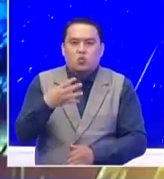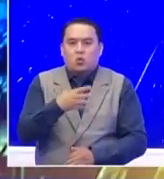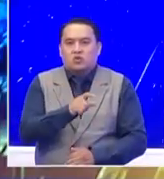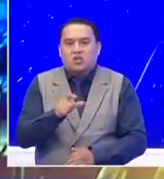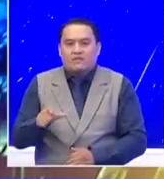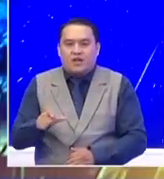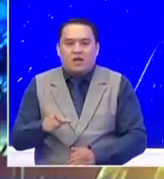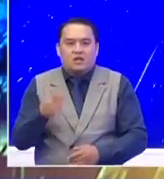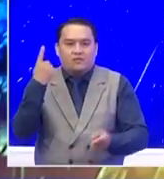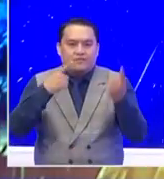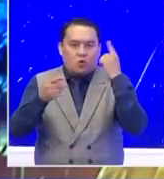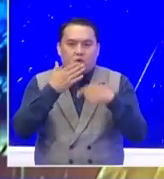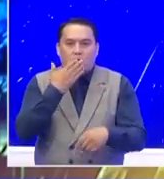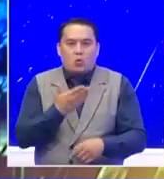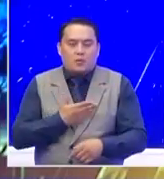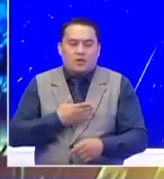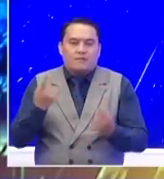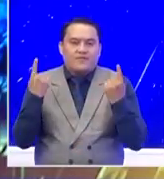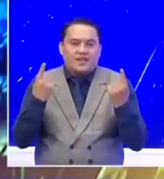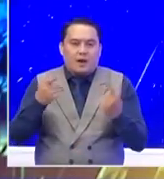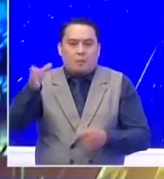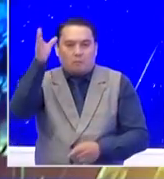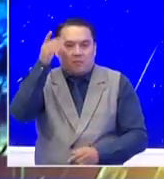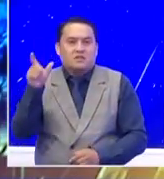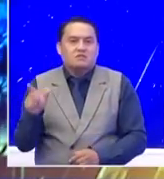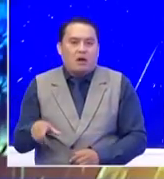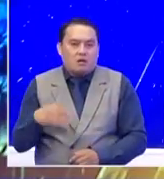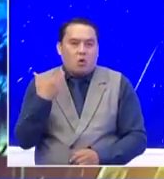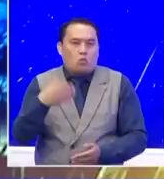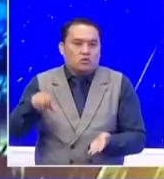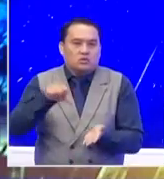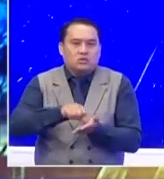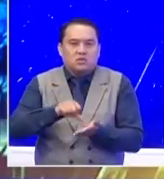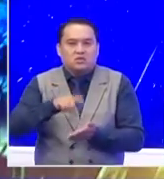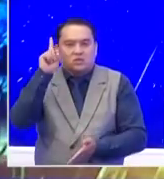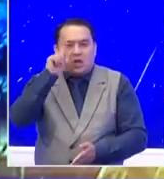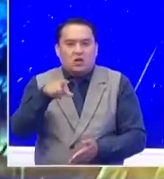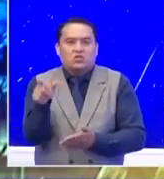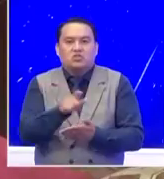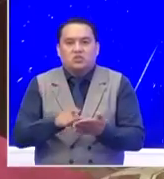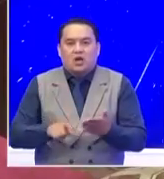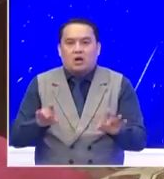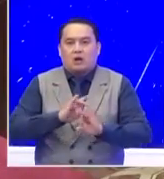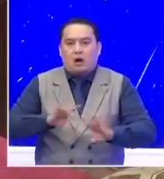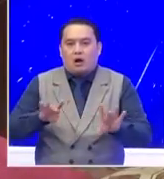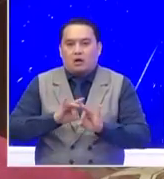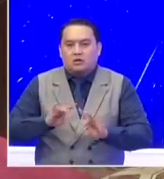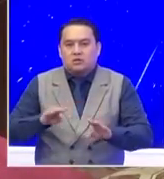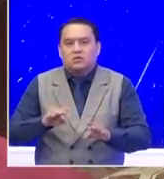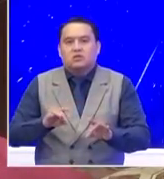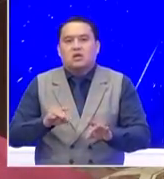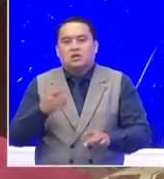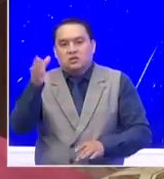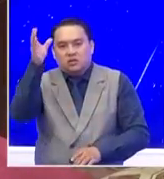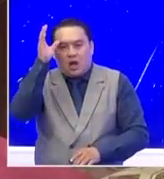любителей творчества великого писателя. В конкурсе из 3 этапов участники наизусть читали стихи и поэмы автора,